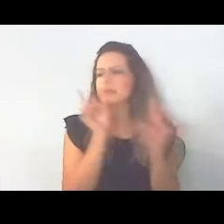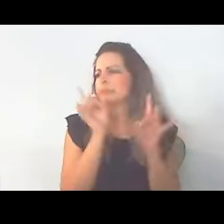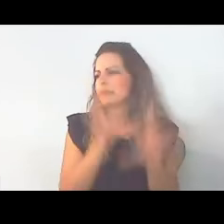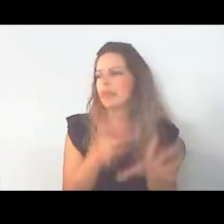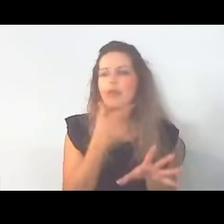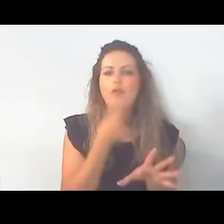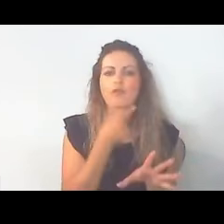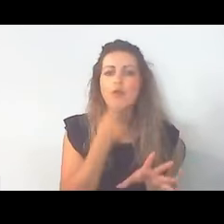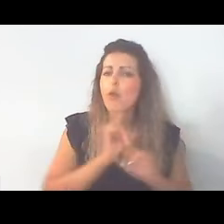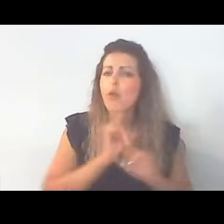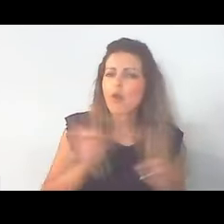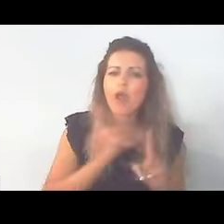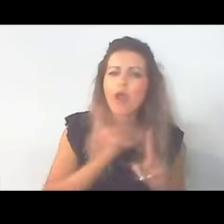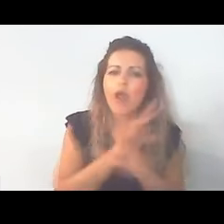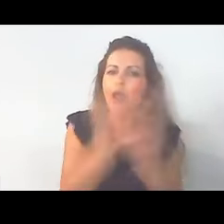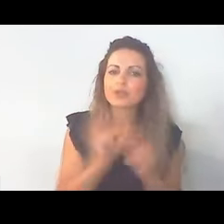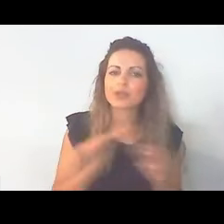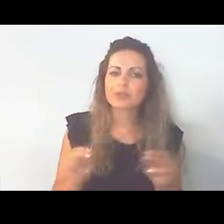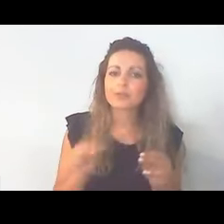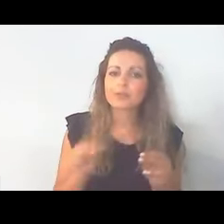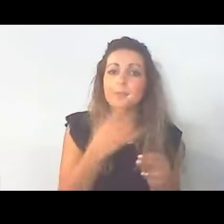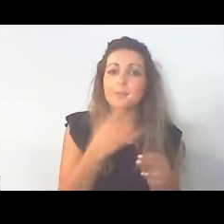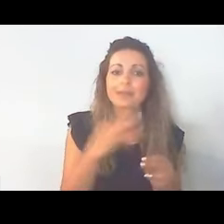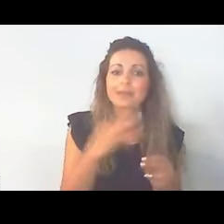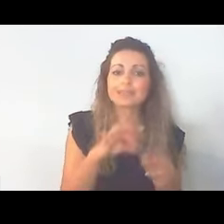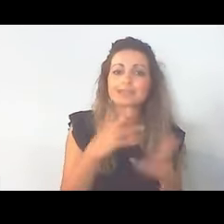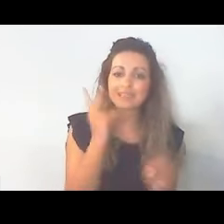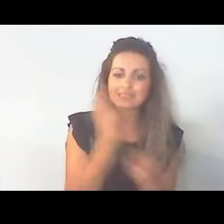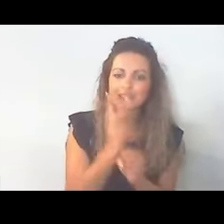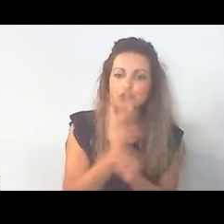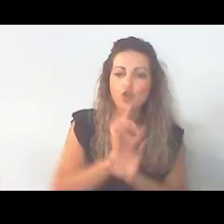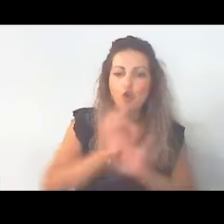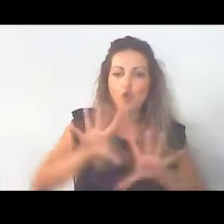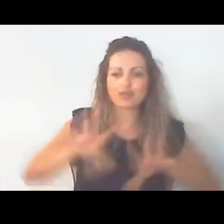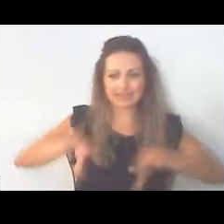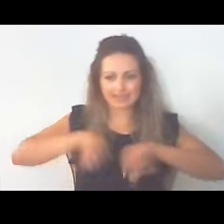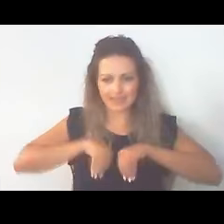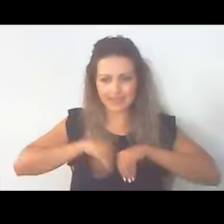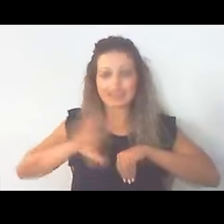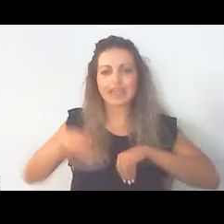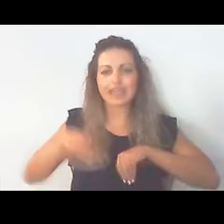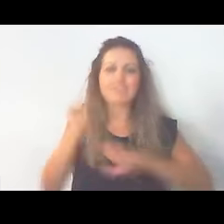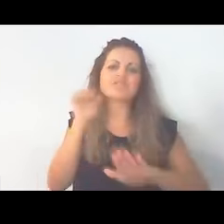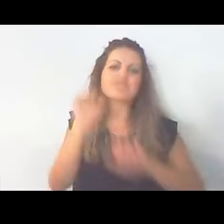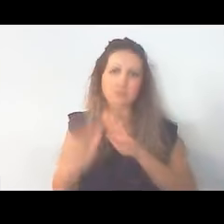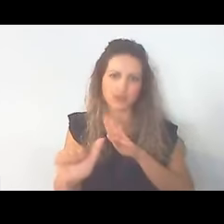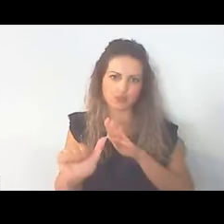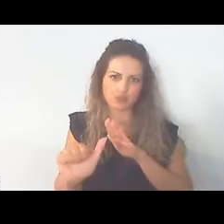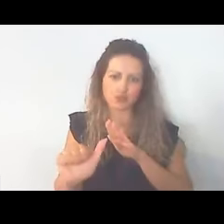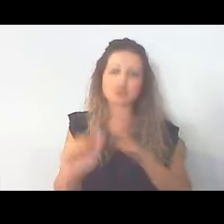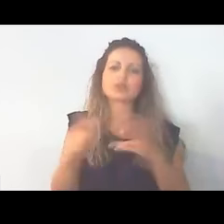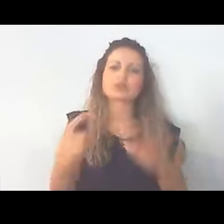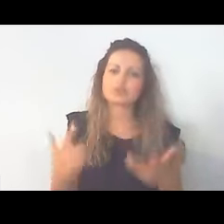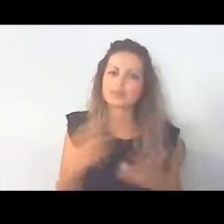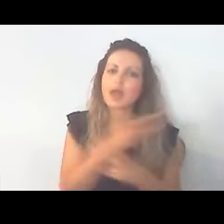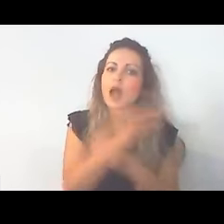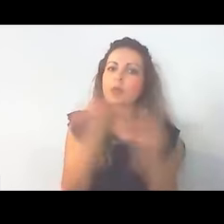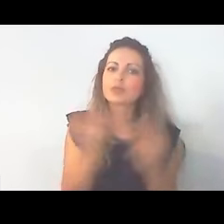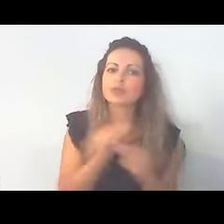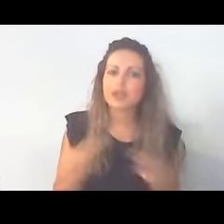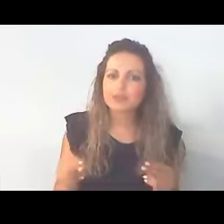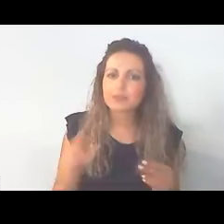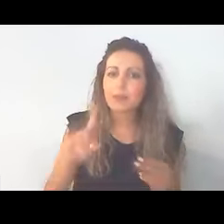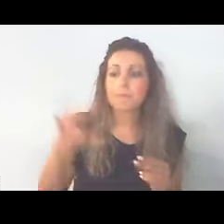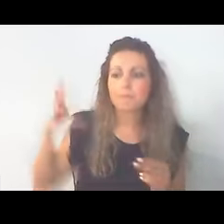αυτονόητο, ότι το σεξ χωρίς συνένεση δεν είναι σεξ, αλλά είναι βιασμός, στο νομικό μας πλαίσιο, μέχρι και το 2019,